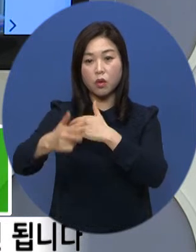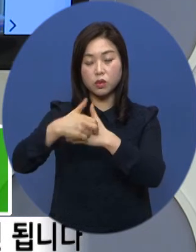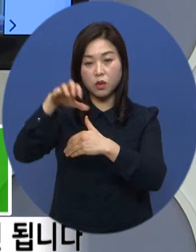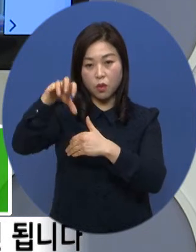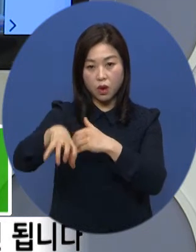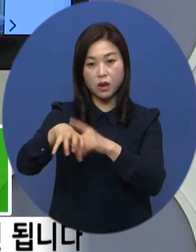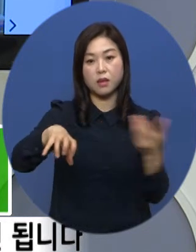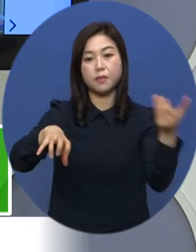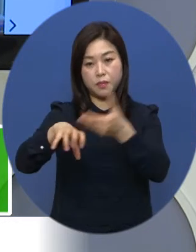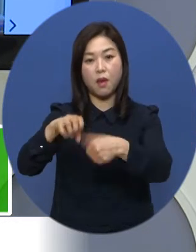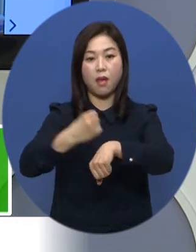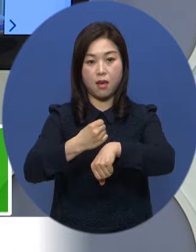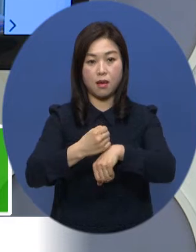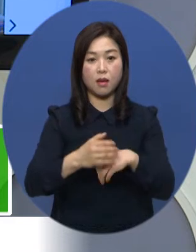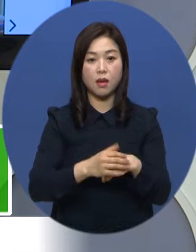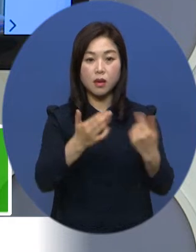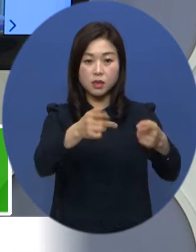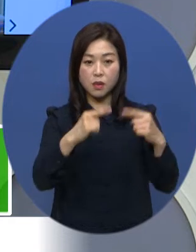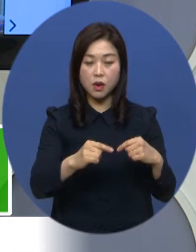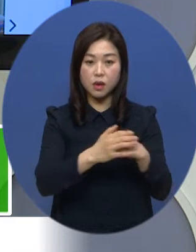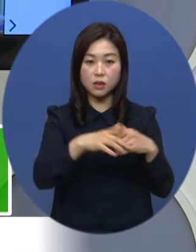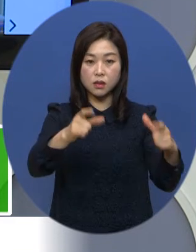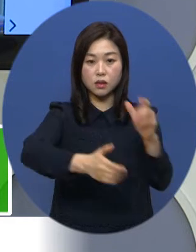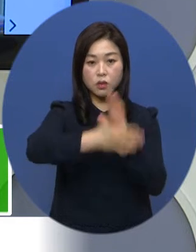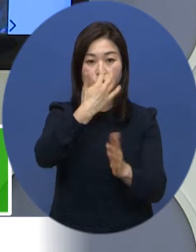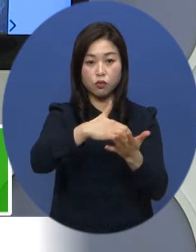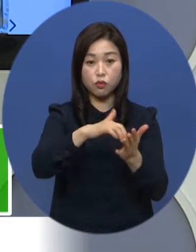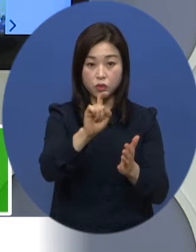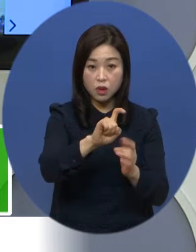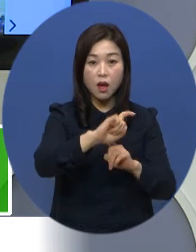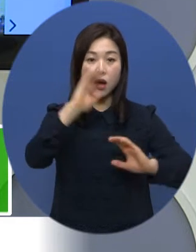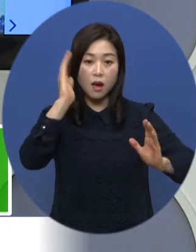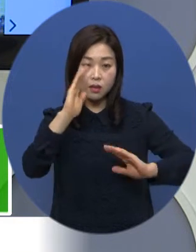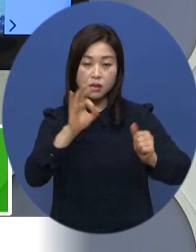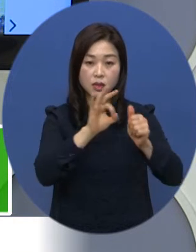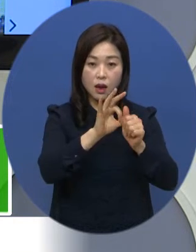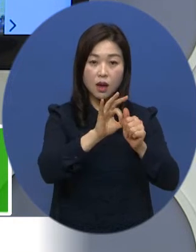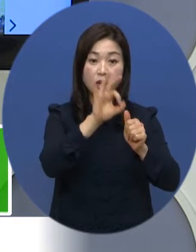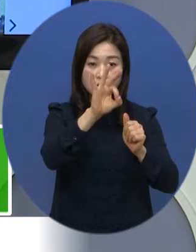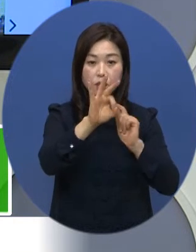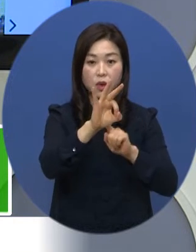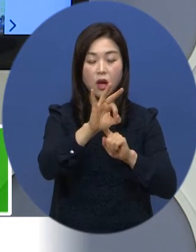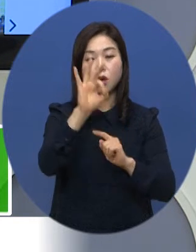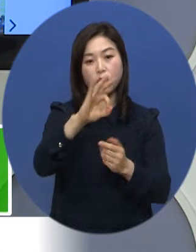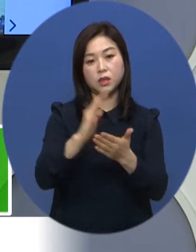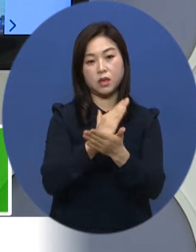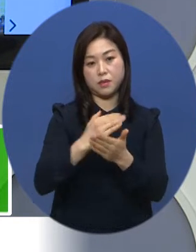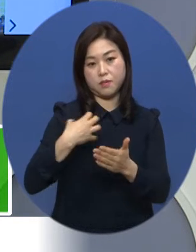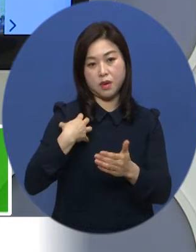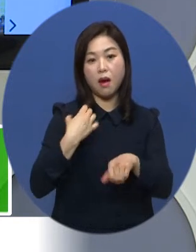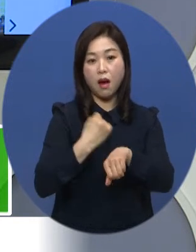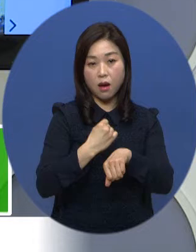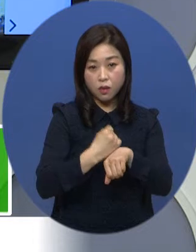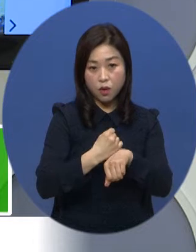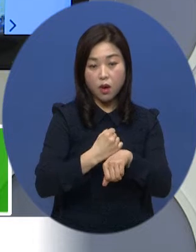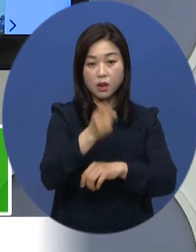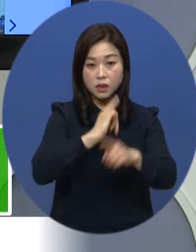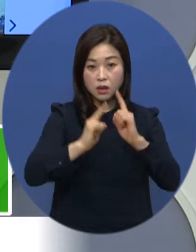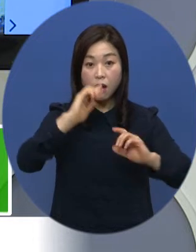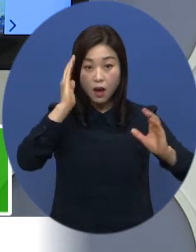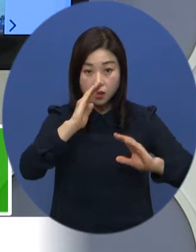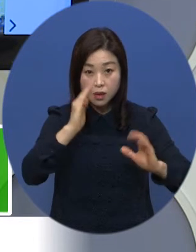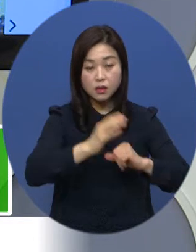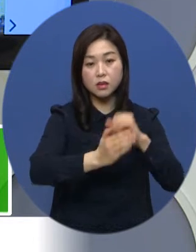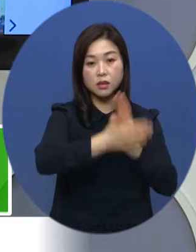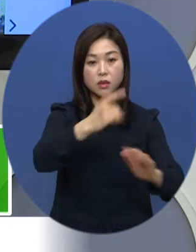됩니다 참여하는 10개의 시도는 학생 장학금을 본다 며 향후 지원한 학생을 해당 시 도 지방 의료원